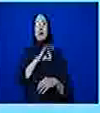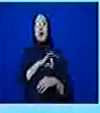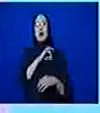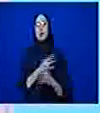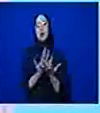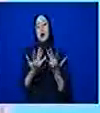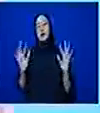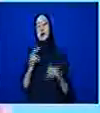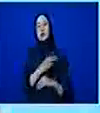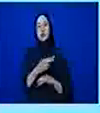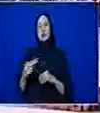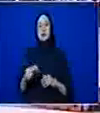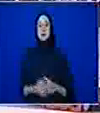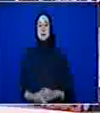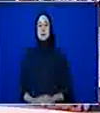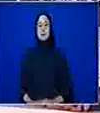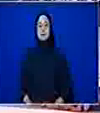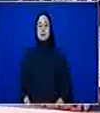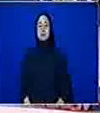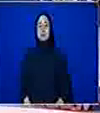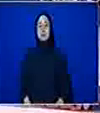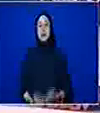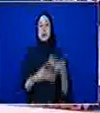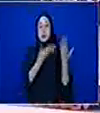negara. Baik, silakan Pak Prabowo.